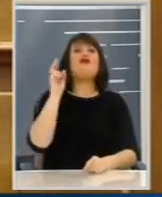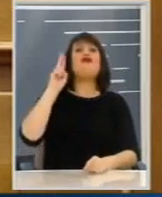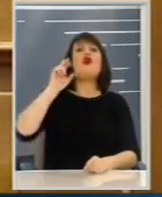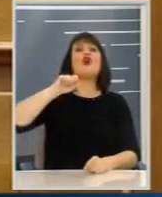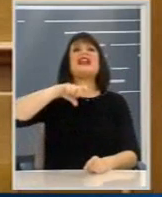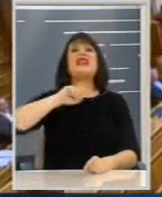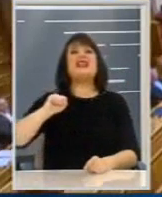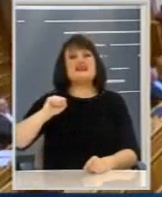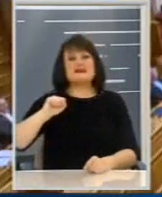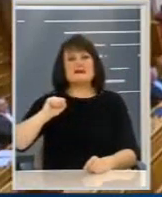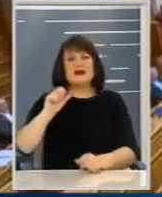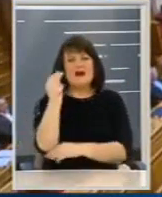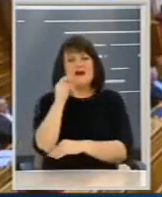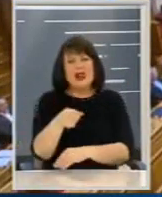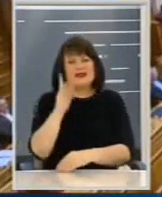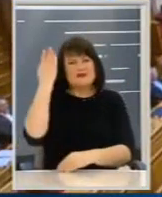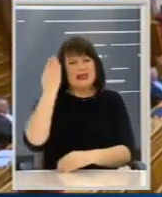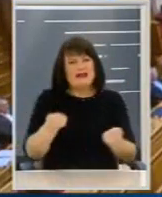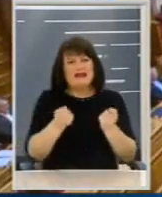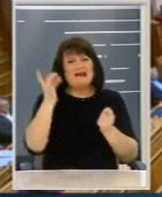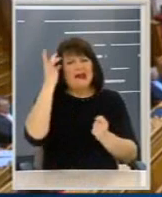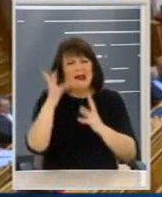μην ξεχνιόμαστε σε αυτόν τον τόπο.